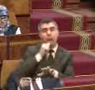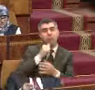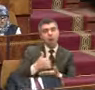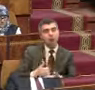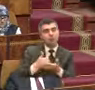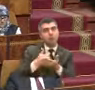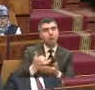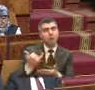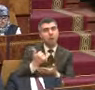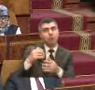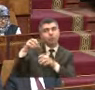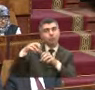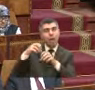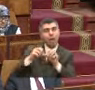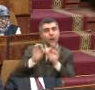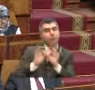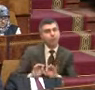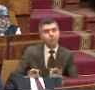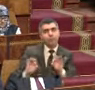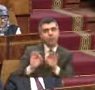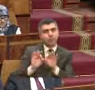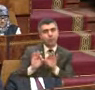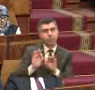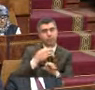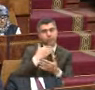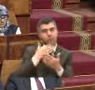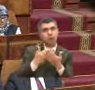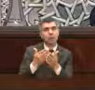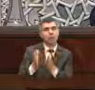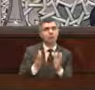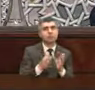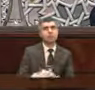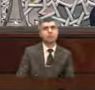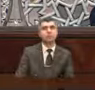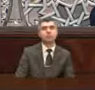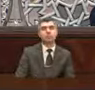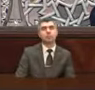لقله التساقطات والخصائص الهائل في هذه الماده الحيويه، وشكرا. شكرا.